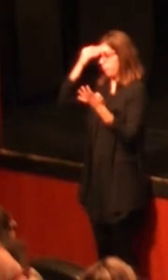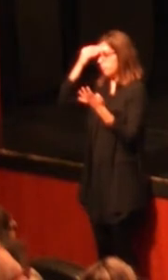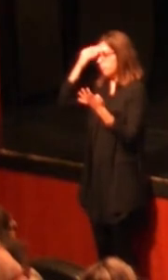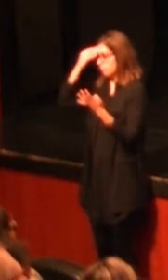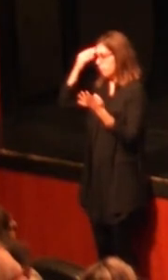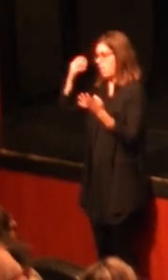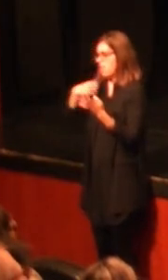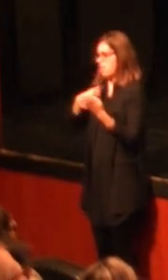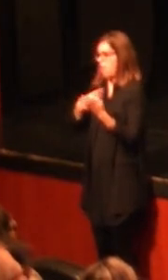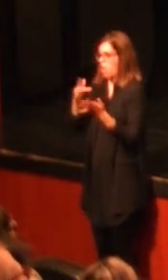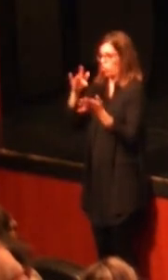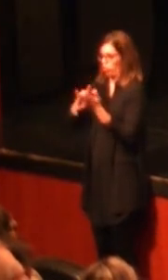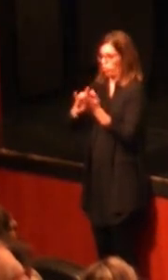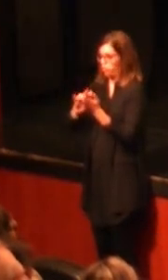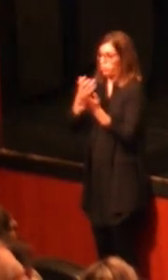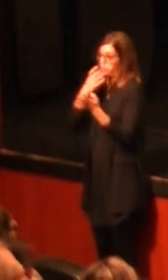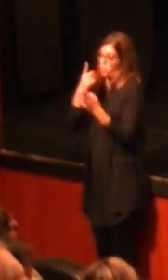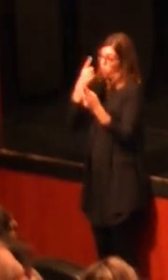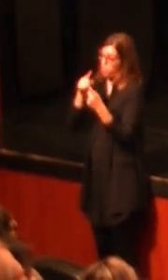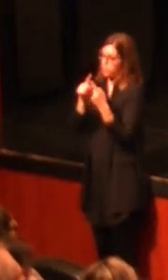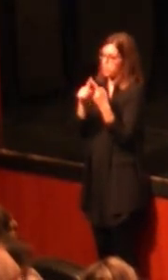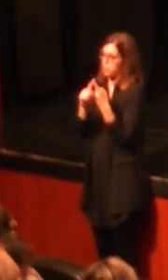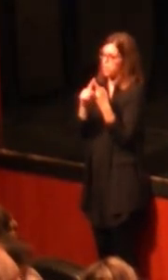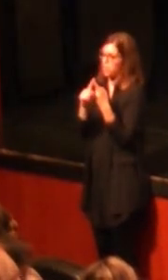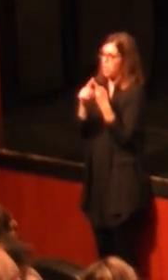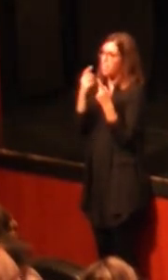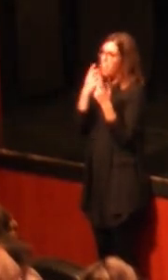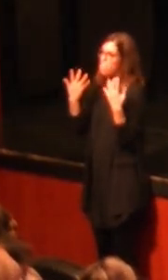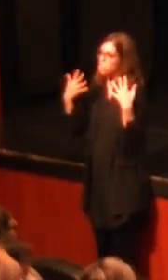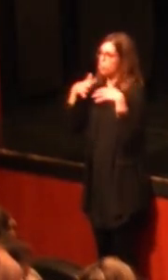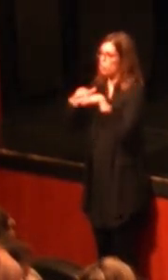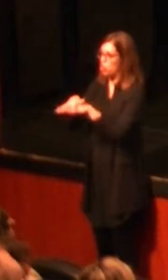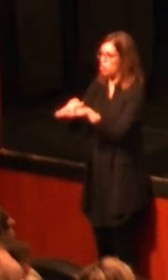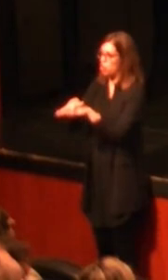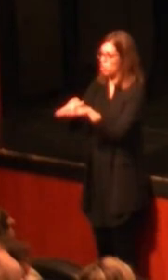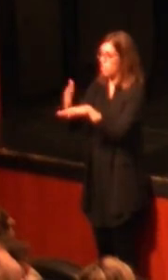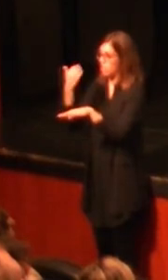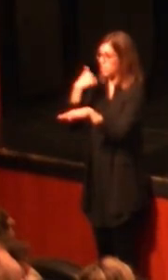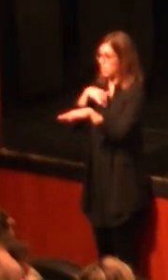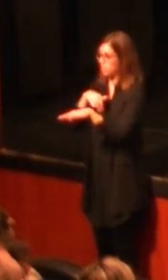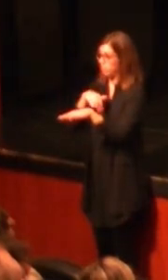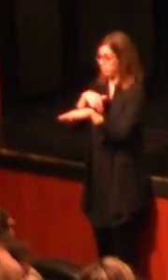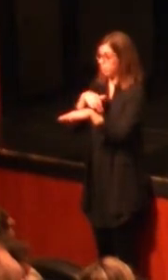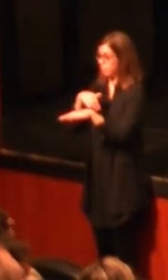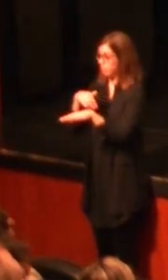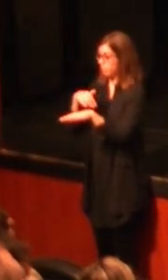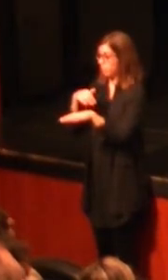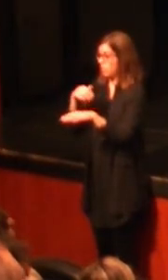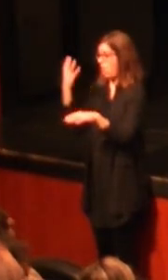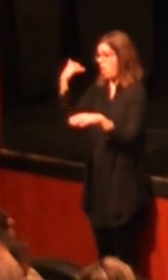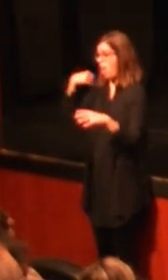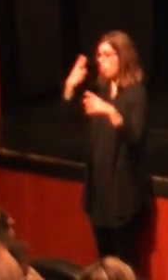que vull comentar d'aquestes accions és que ens hem fusionat, ho sabeu segurament algun de vosaltres. Hem sigut, des de fa molts anys,